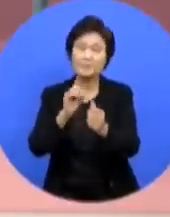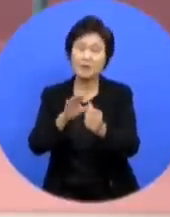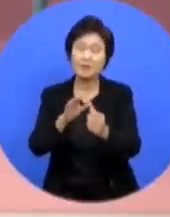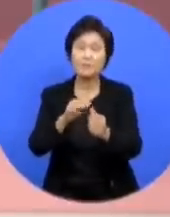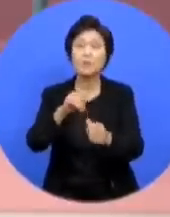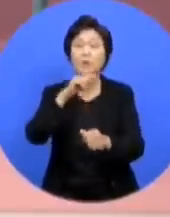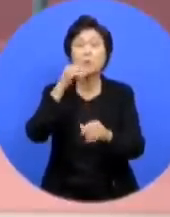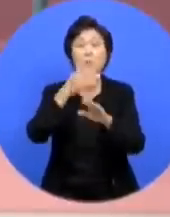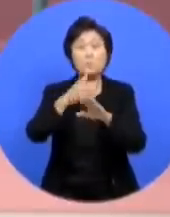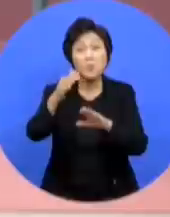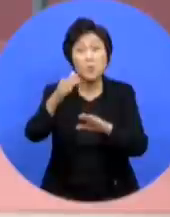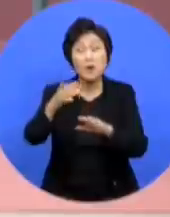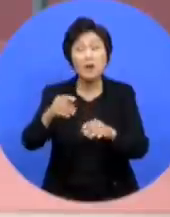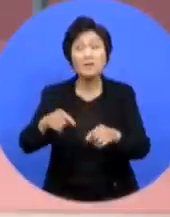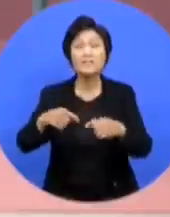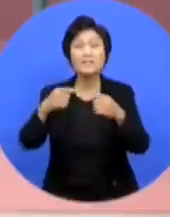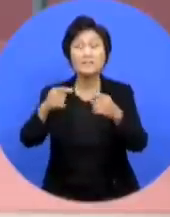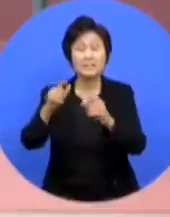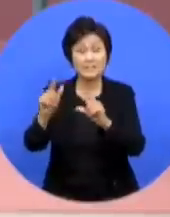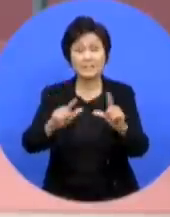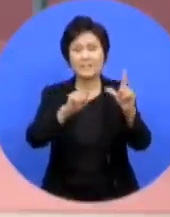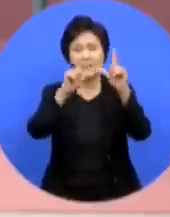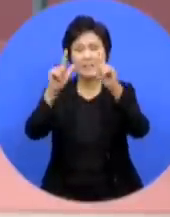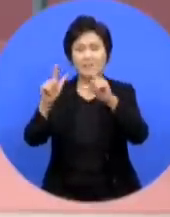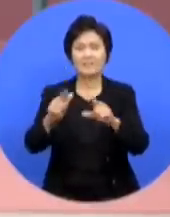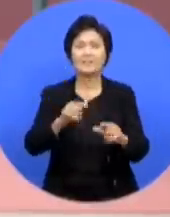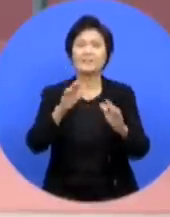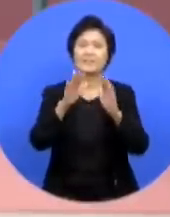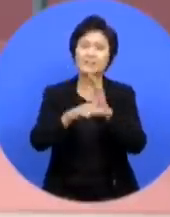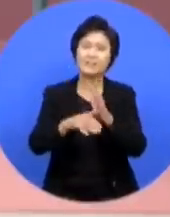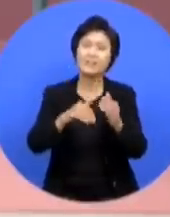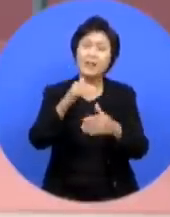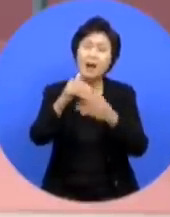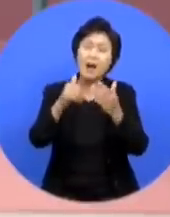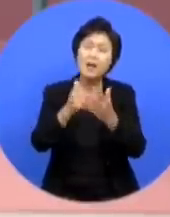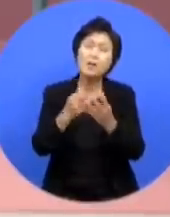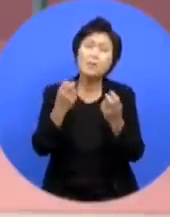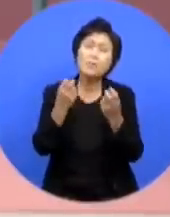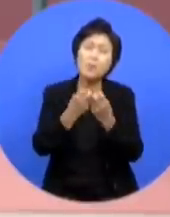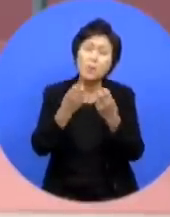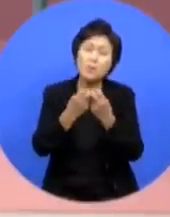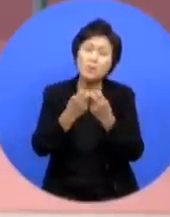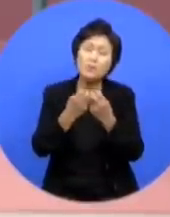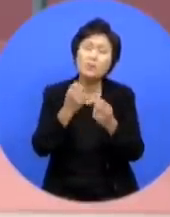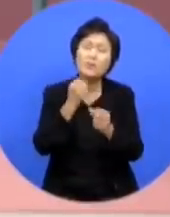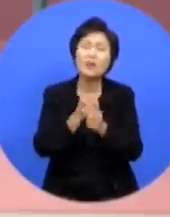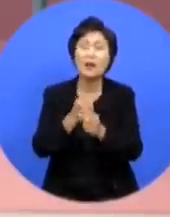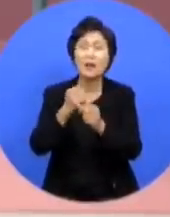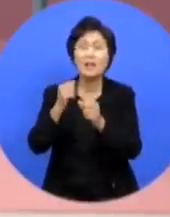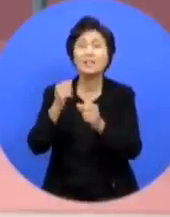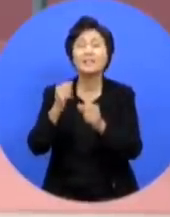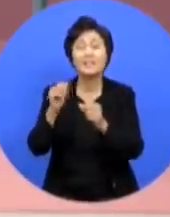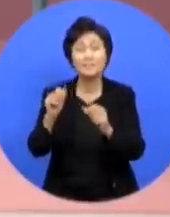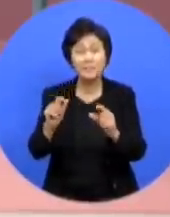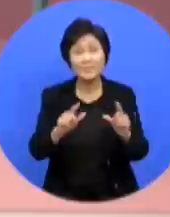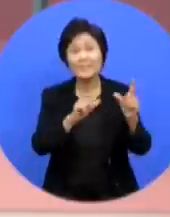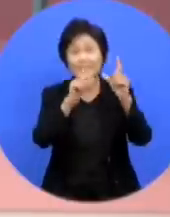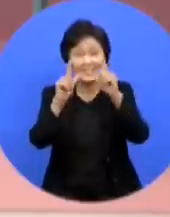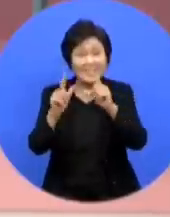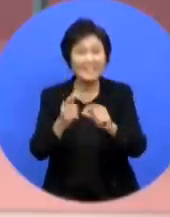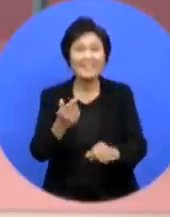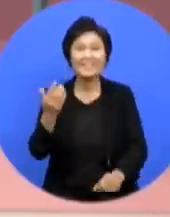가서 살면서 하나님이 어떻게 함께 하셨냐 하는 것을 언젠가 만나게 되면은 나한테 좀